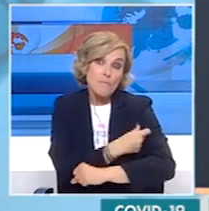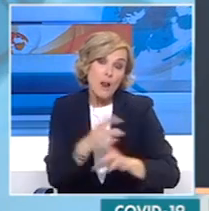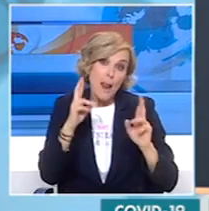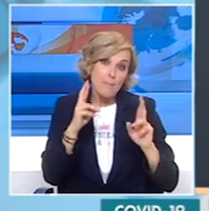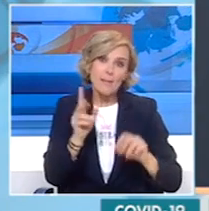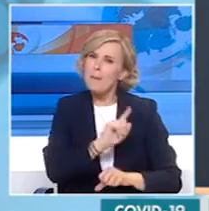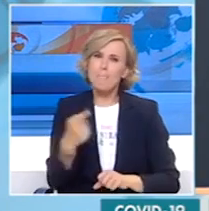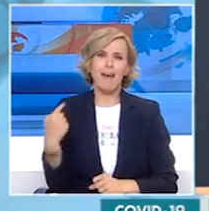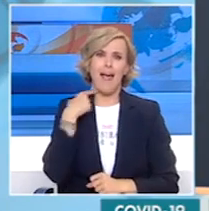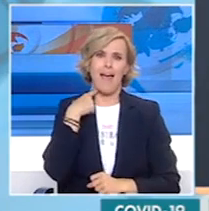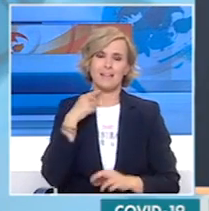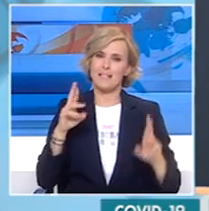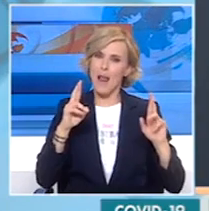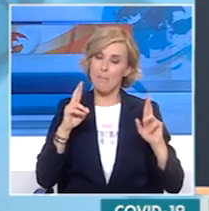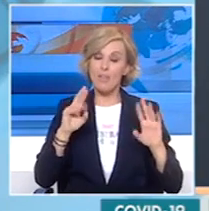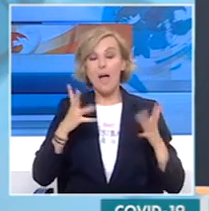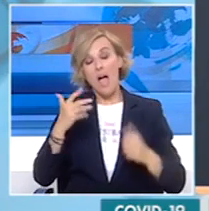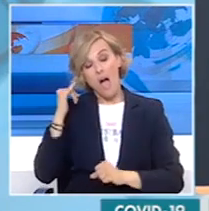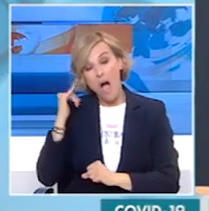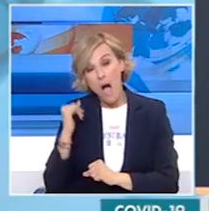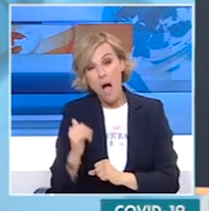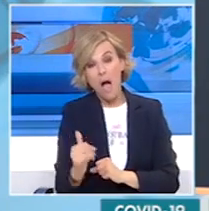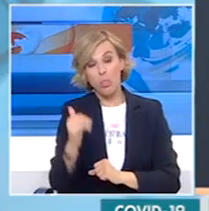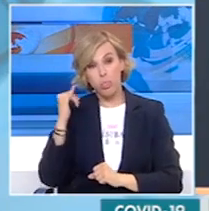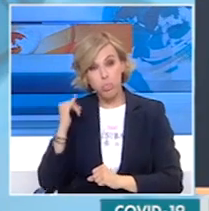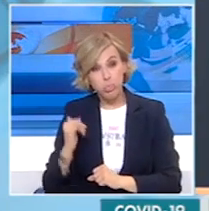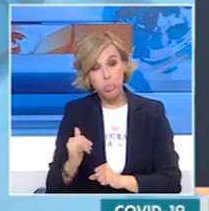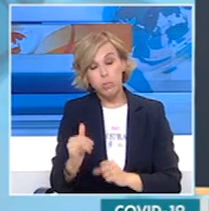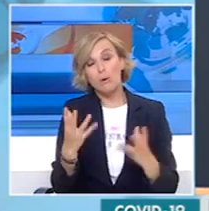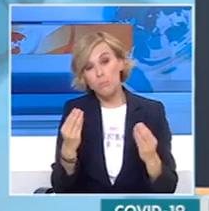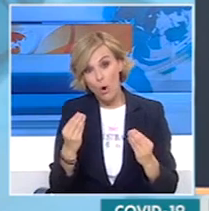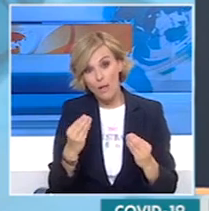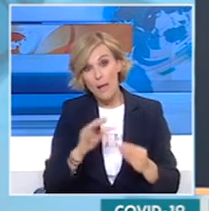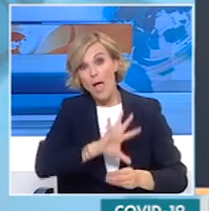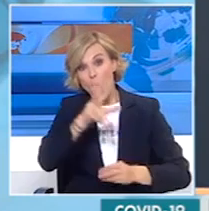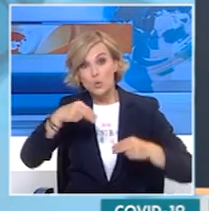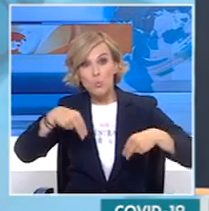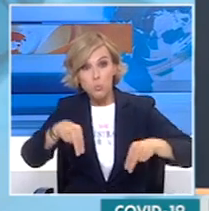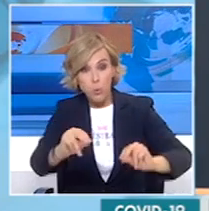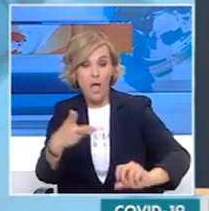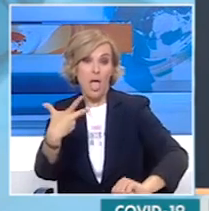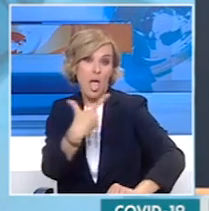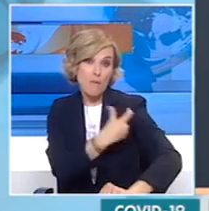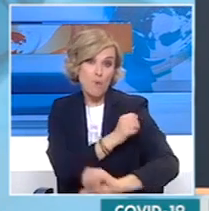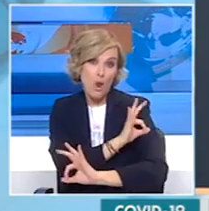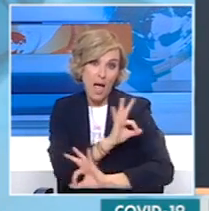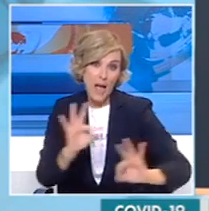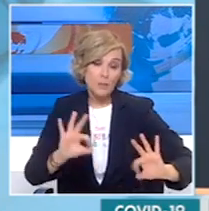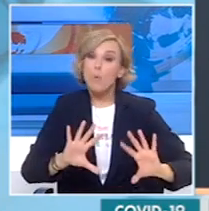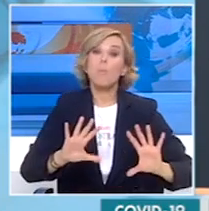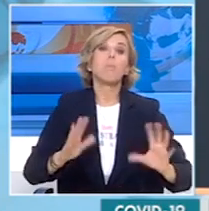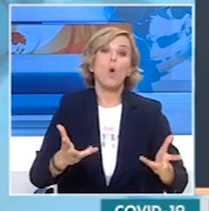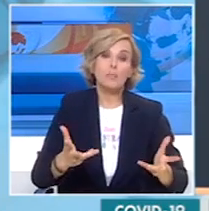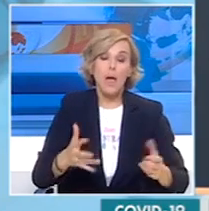μην χάσουμε την αισιοδοξία μας. Σίγουρα θα αργήσει να γίνει εμπορικά διαθέσιμο ή ευρέως διαθέσιμο. Γι' αυτό και οι περισσότερες χώρες προγραμματίζουν αυτή τη στιγμή χωρίς